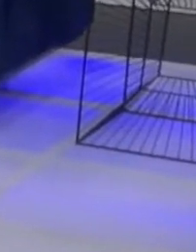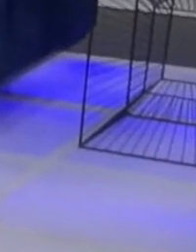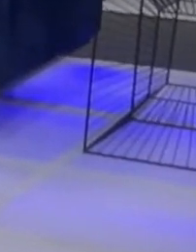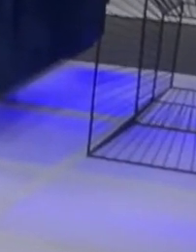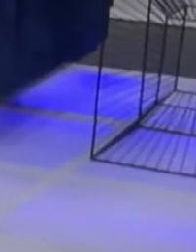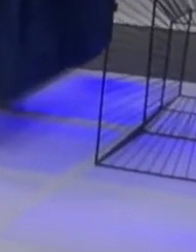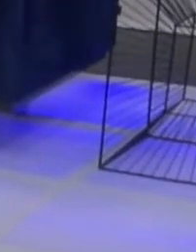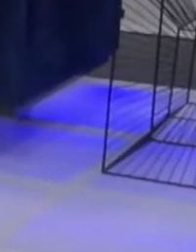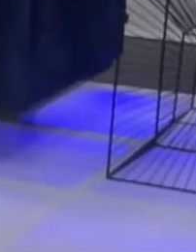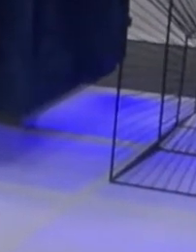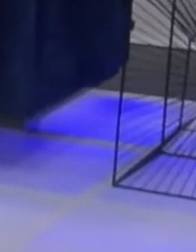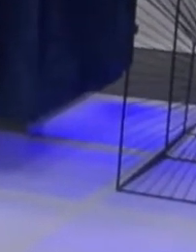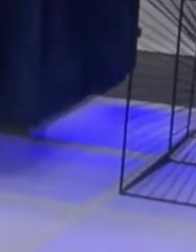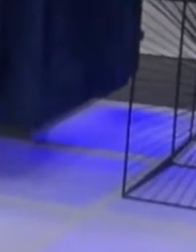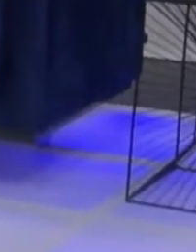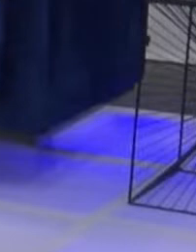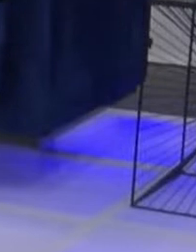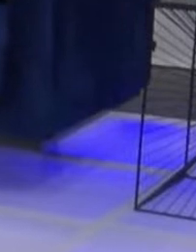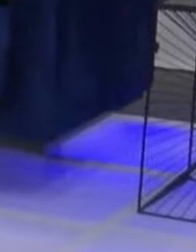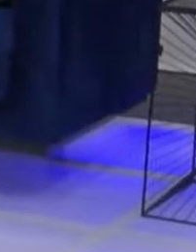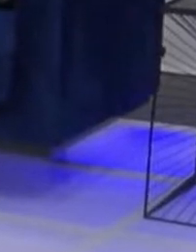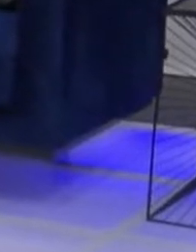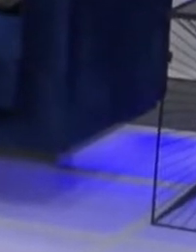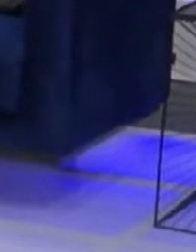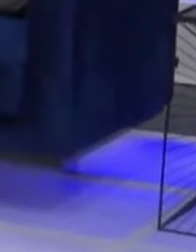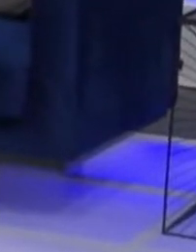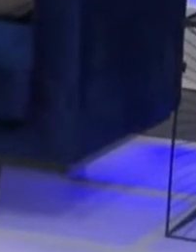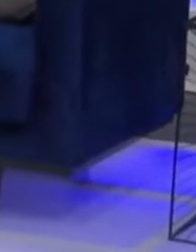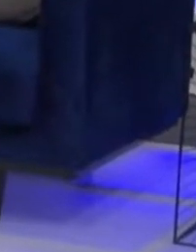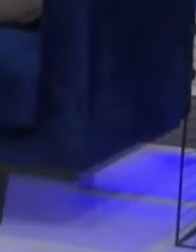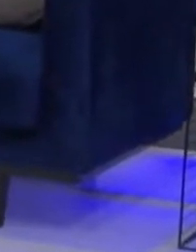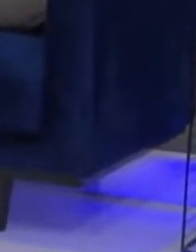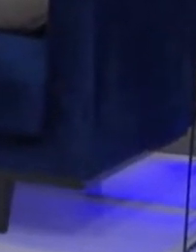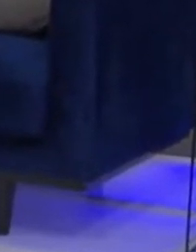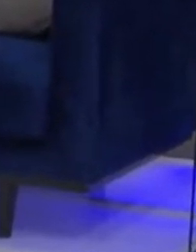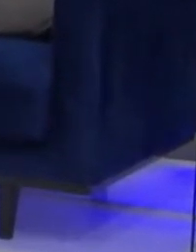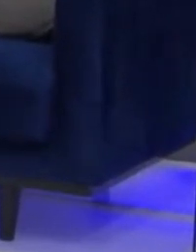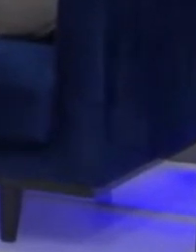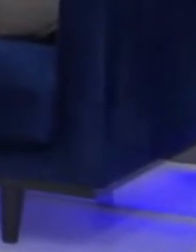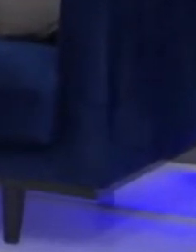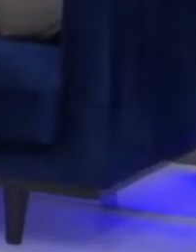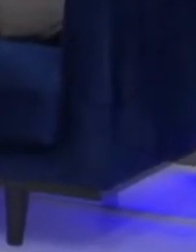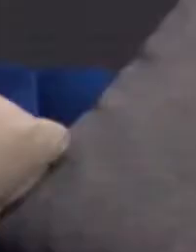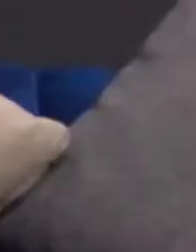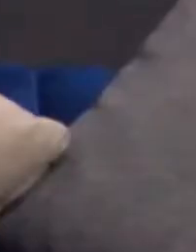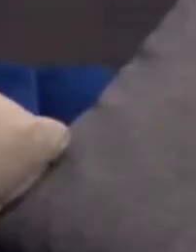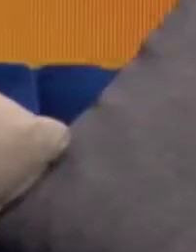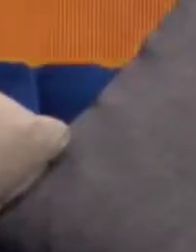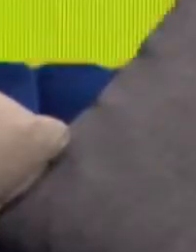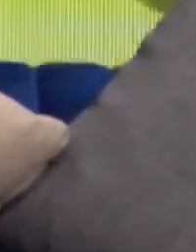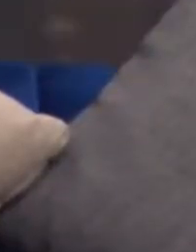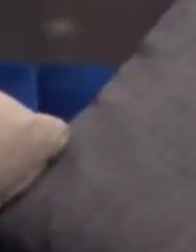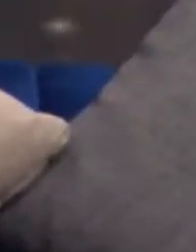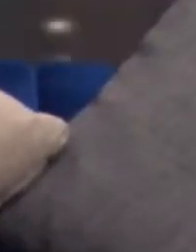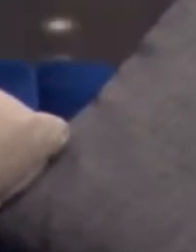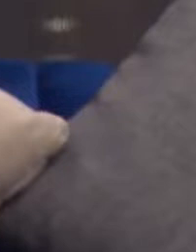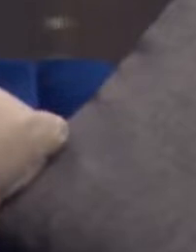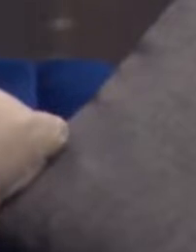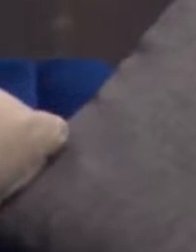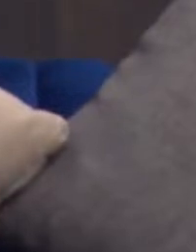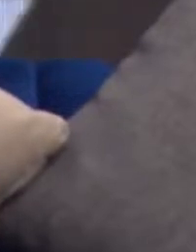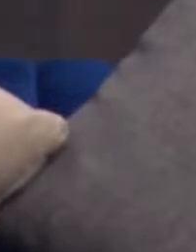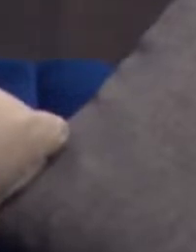secara dalam talian, iaitu Dr. Nur Ashikin binti Ibrahim, pakar perubatan kesihatan awam bahagian kawalan penyakit